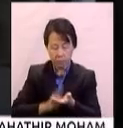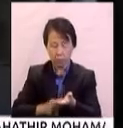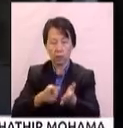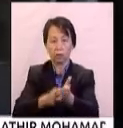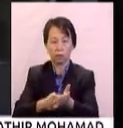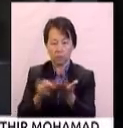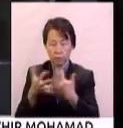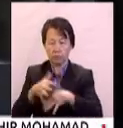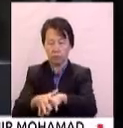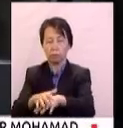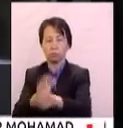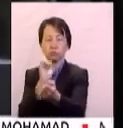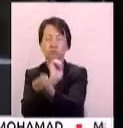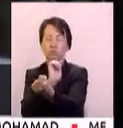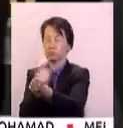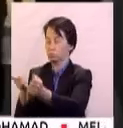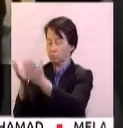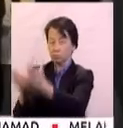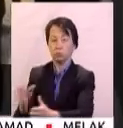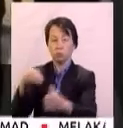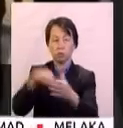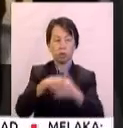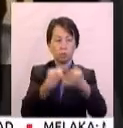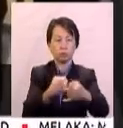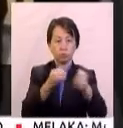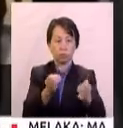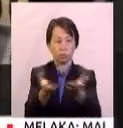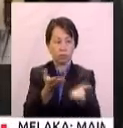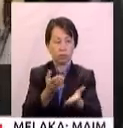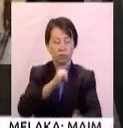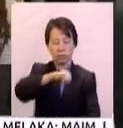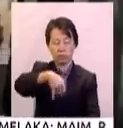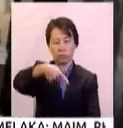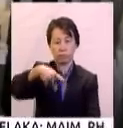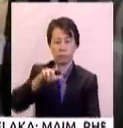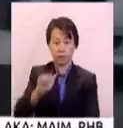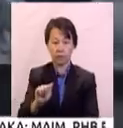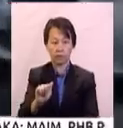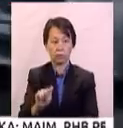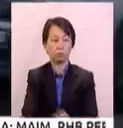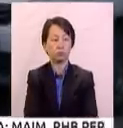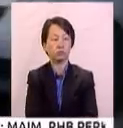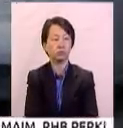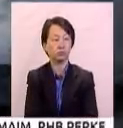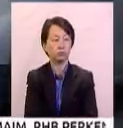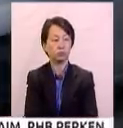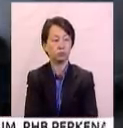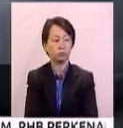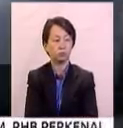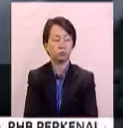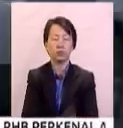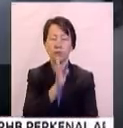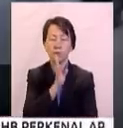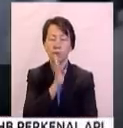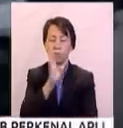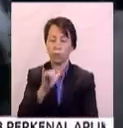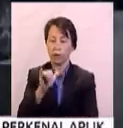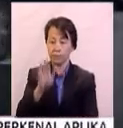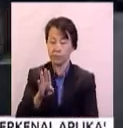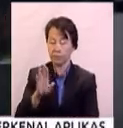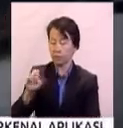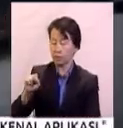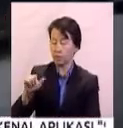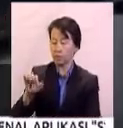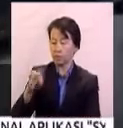keperluan menyerap bekas banduan dalam sistem Jabatan Perkhidmatan Awam JPA. Memetik kata YB Syed Saddiq